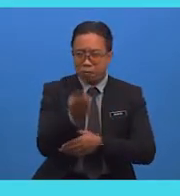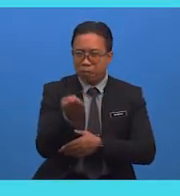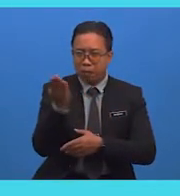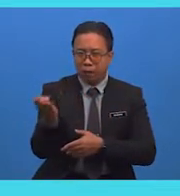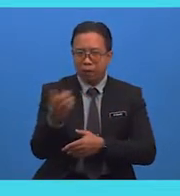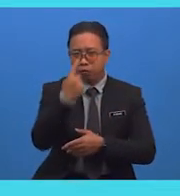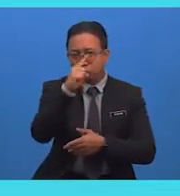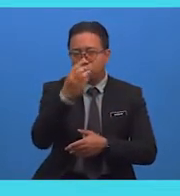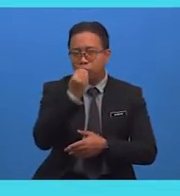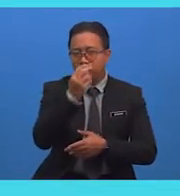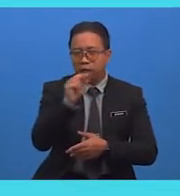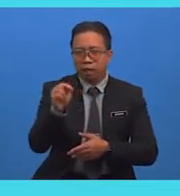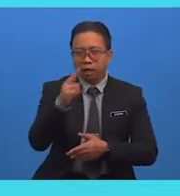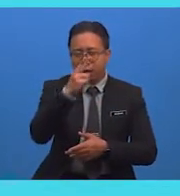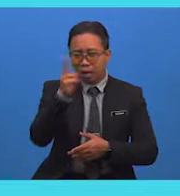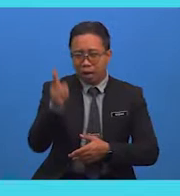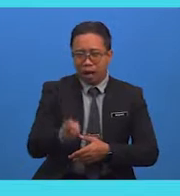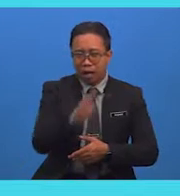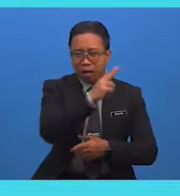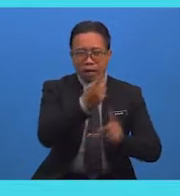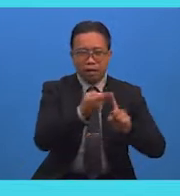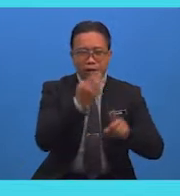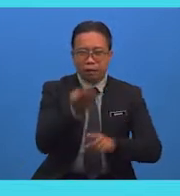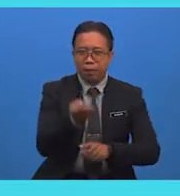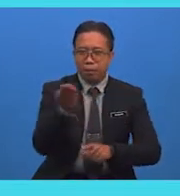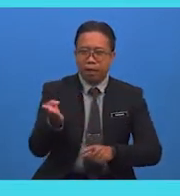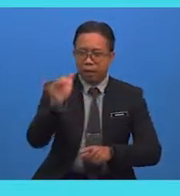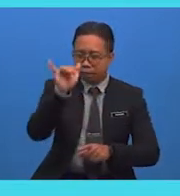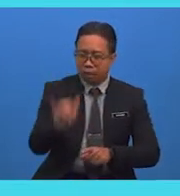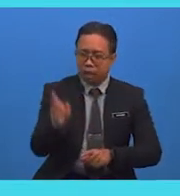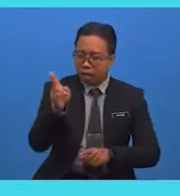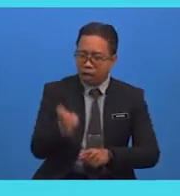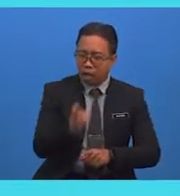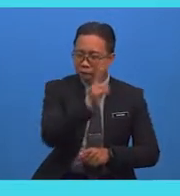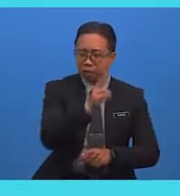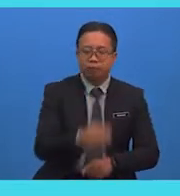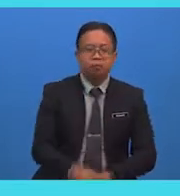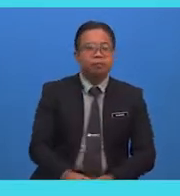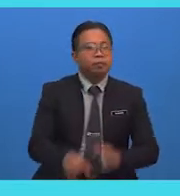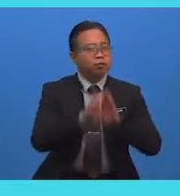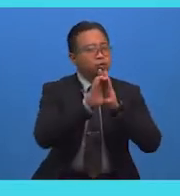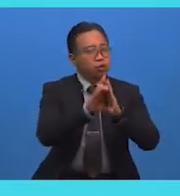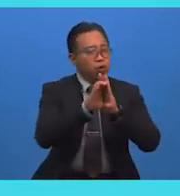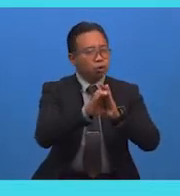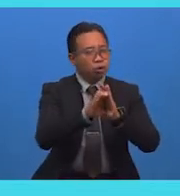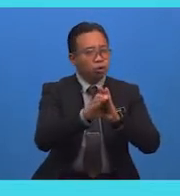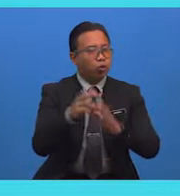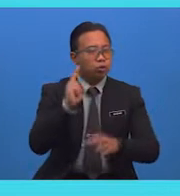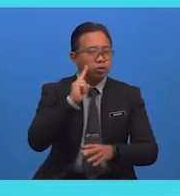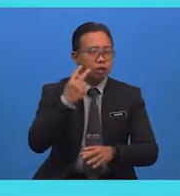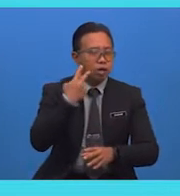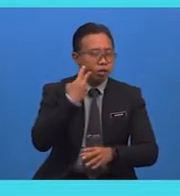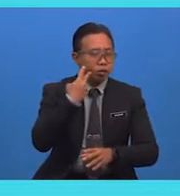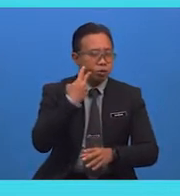bahan. Untuk makanan yang halal adalah dari bahan yang halal dimakan seperti sayuran, buah-buahan